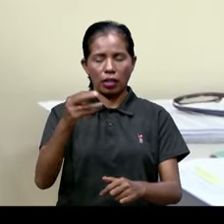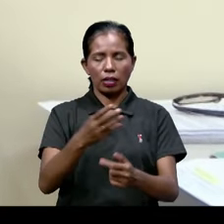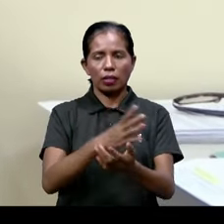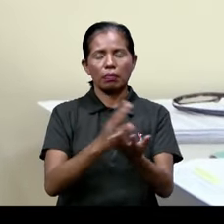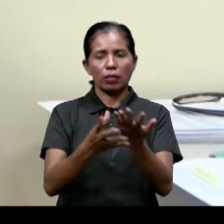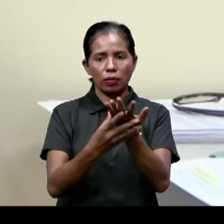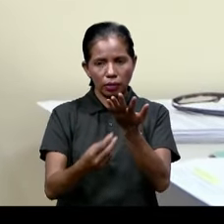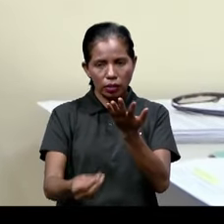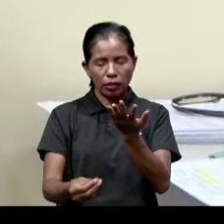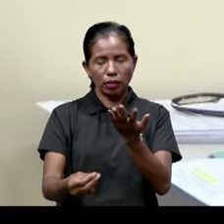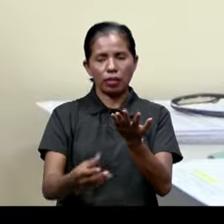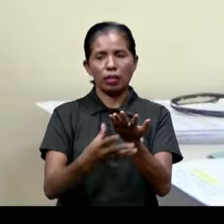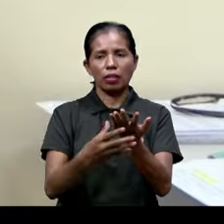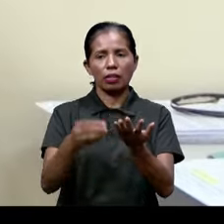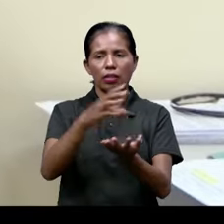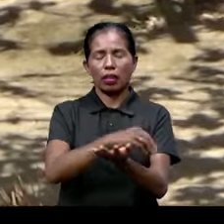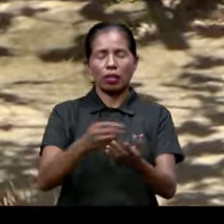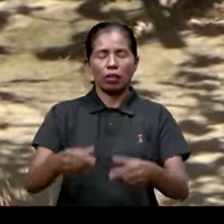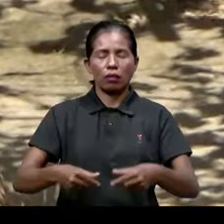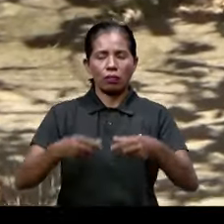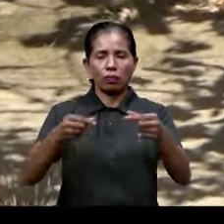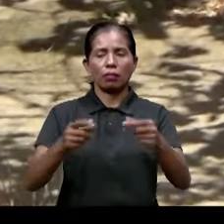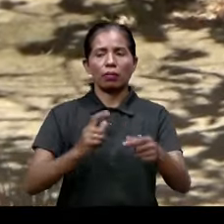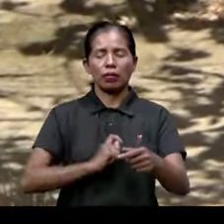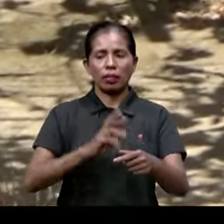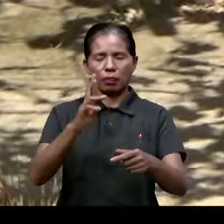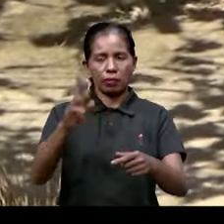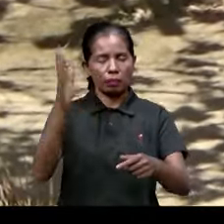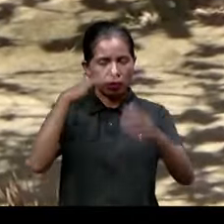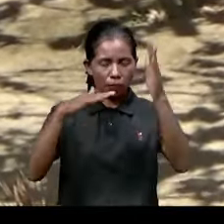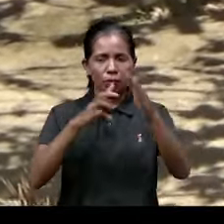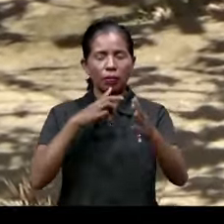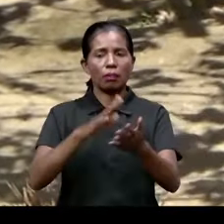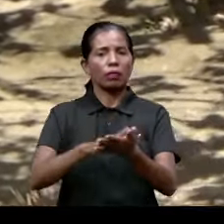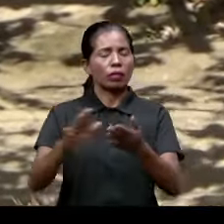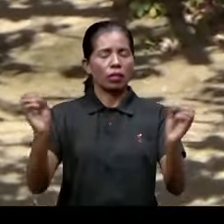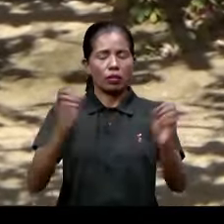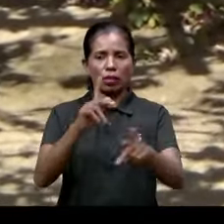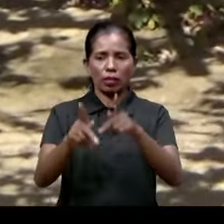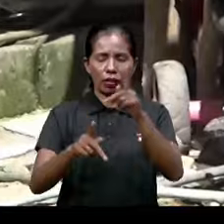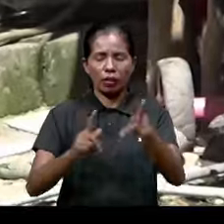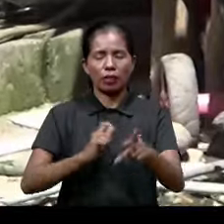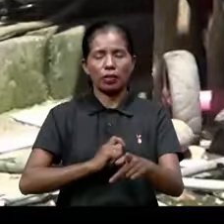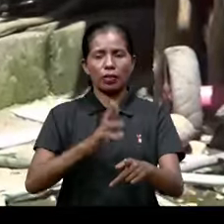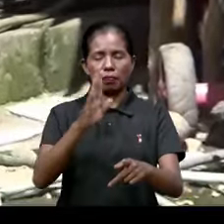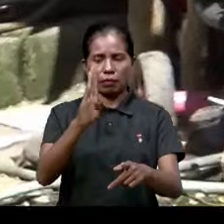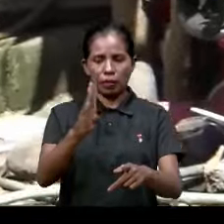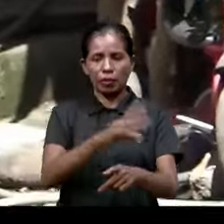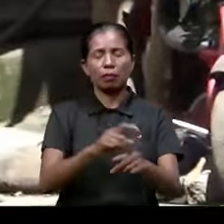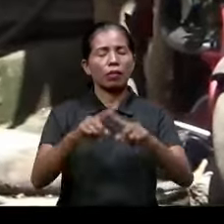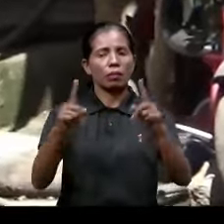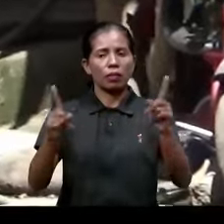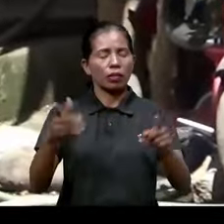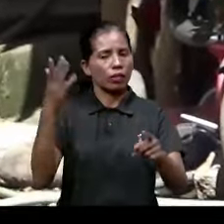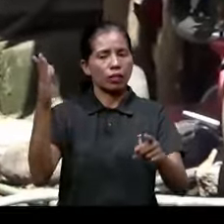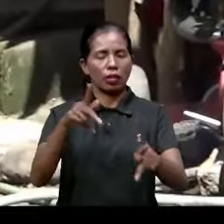fali ba area ne sa Taibesi serne problema bemos ne la osa kontese deit ba komunidade iha Taibesi aituri laran Maybe